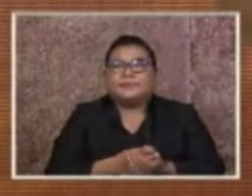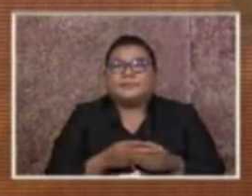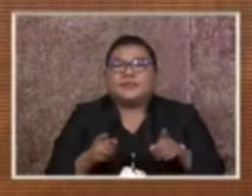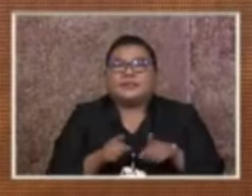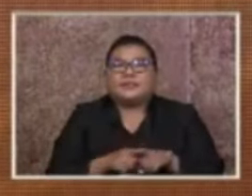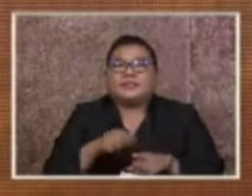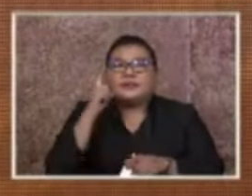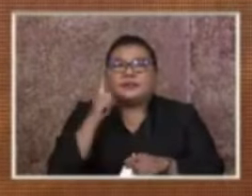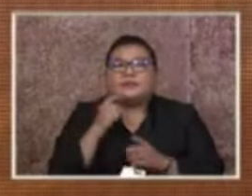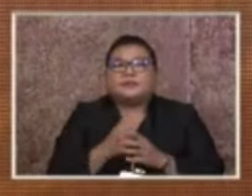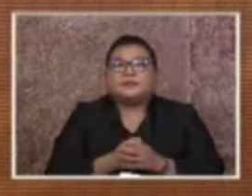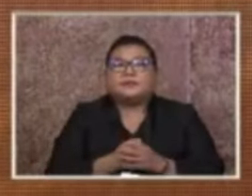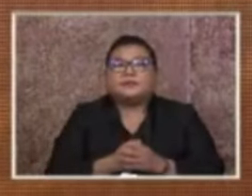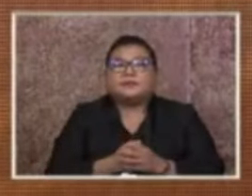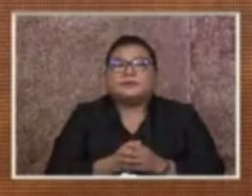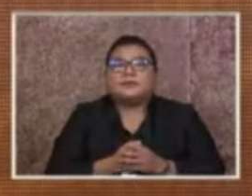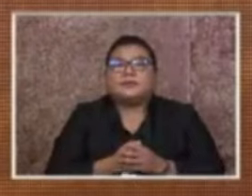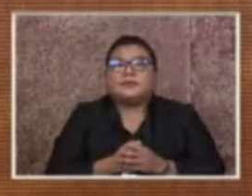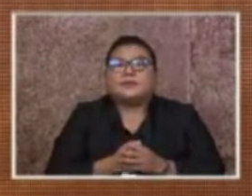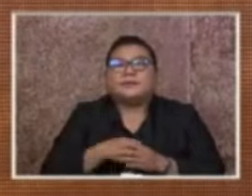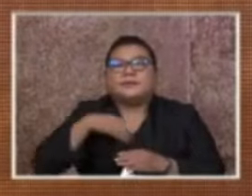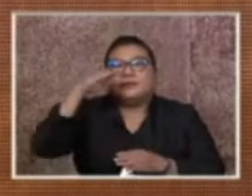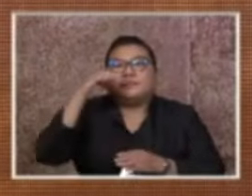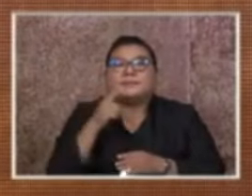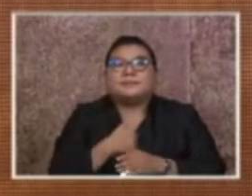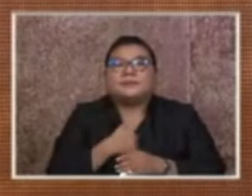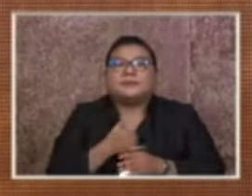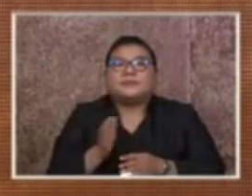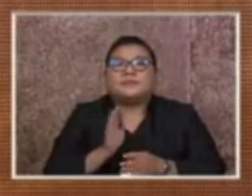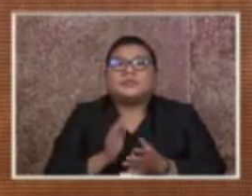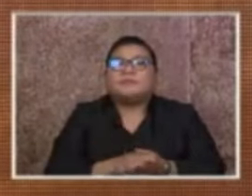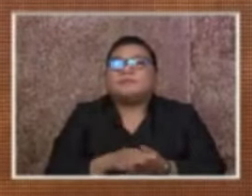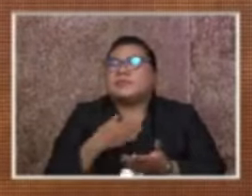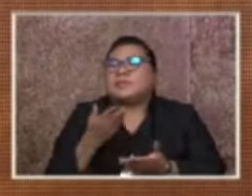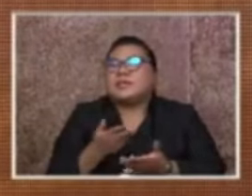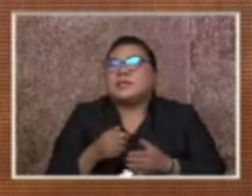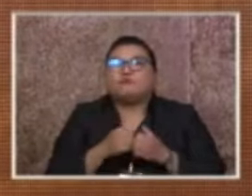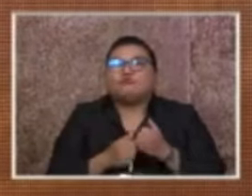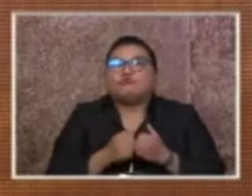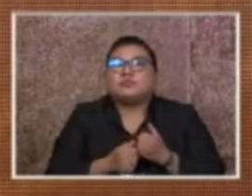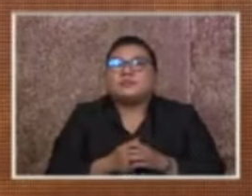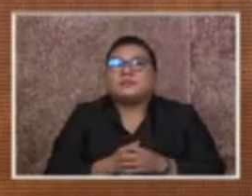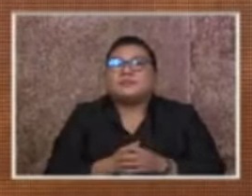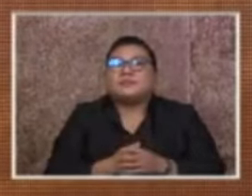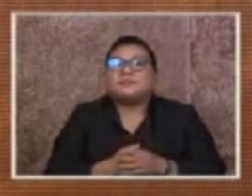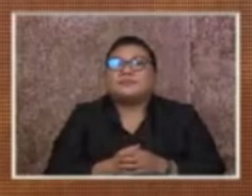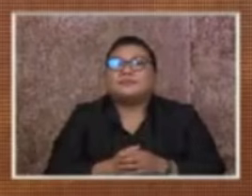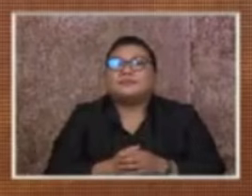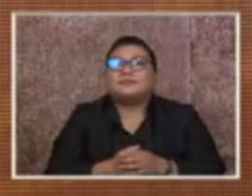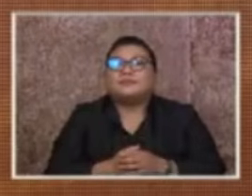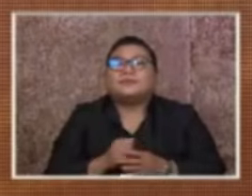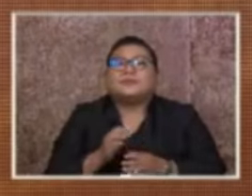nomor satu senior saya Saya juga tidak bertanya yang sulit-sulit dan tidak keluar dari